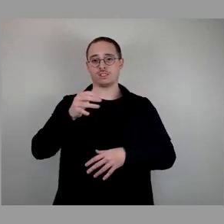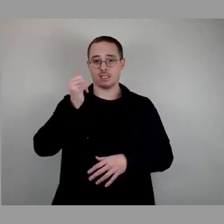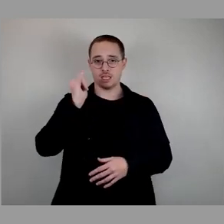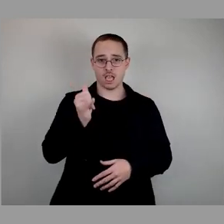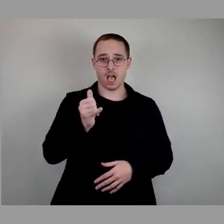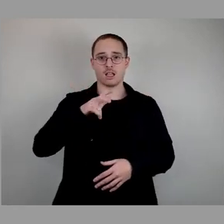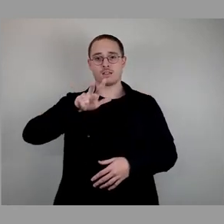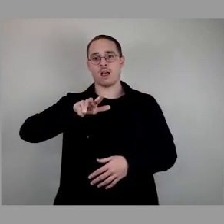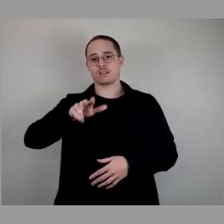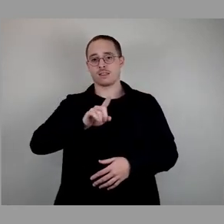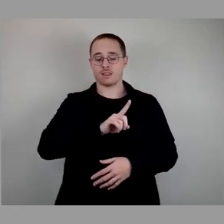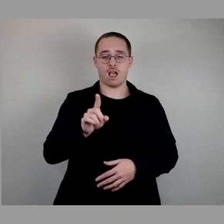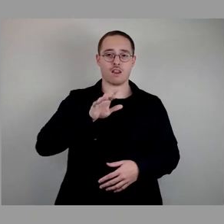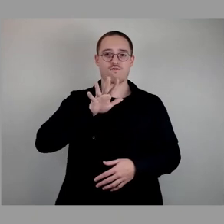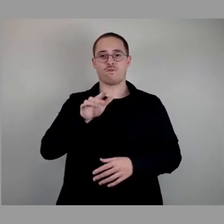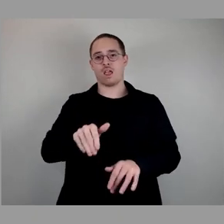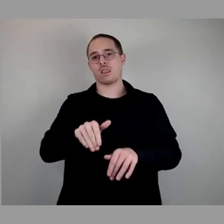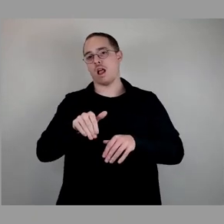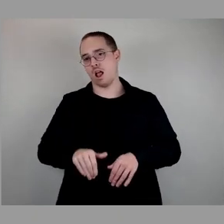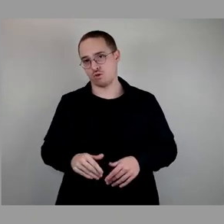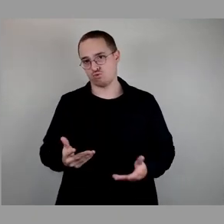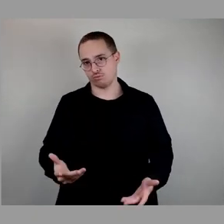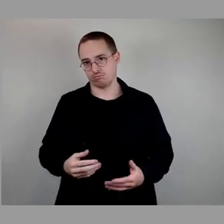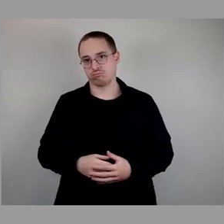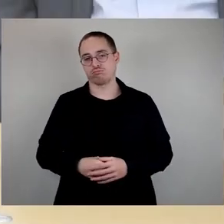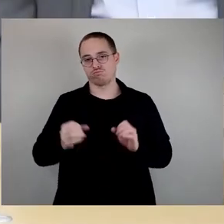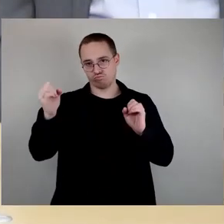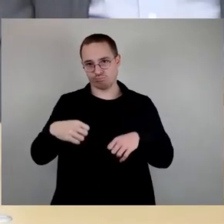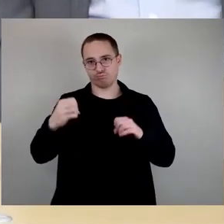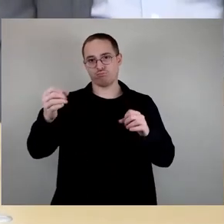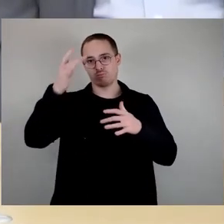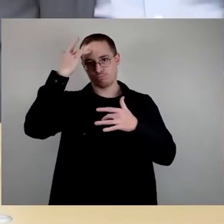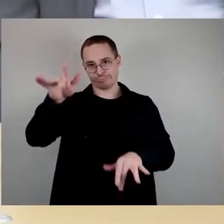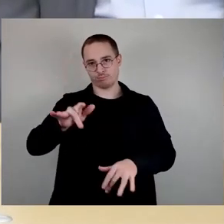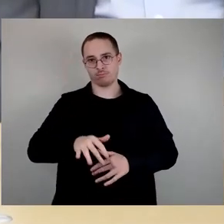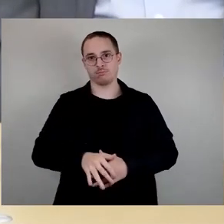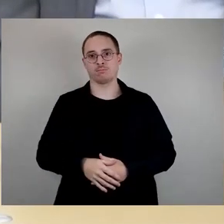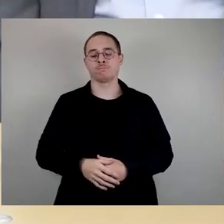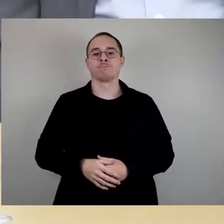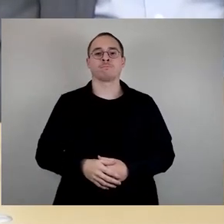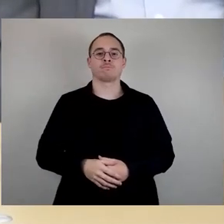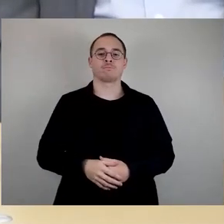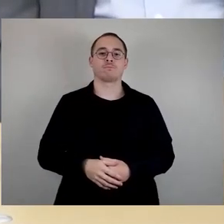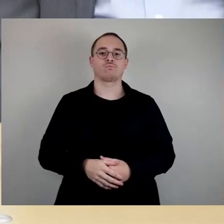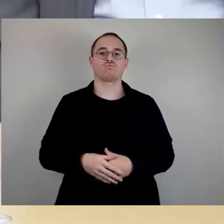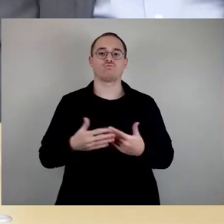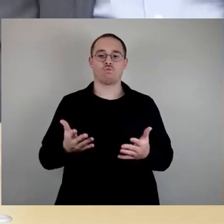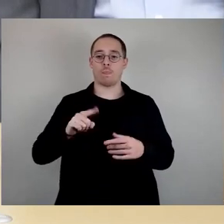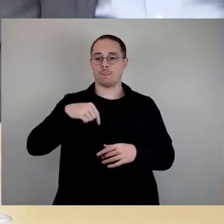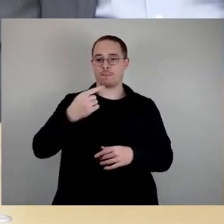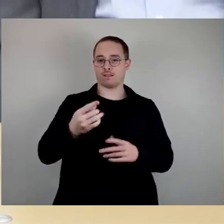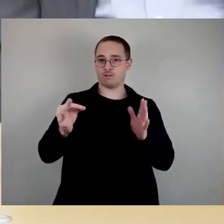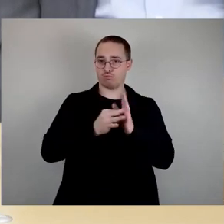Ja-Stimmen, 13 Nein, 5 Enthaltungen, damit zugestimmt. Bringt uns zum